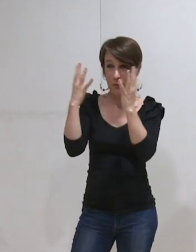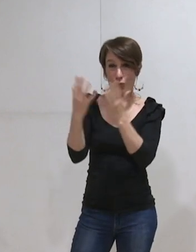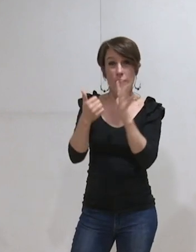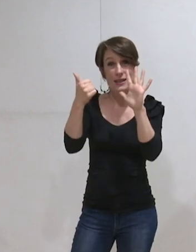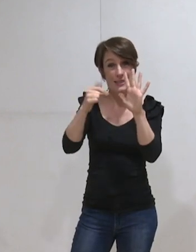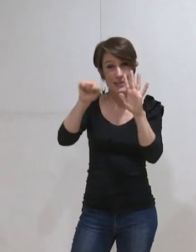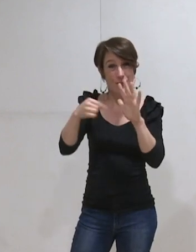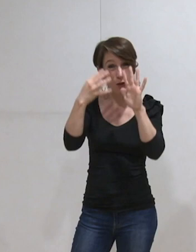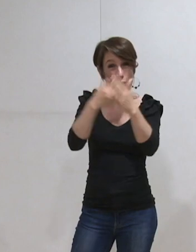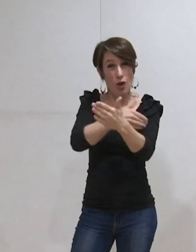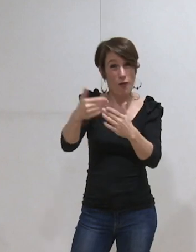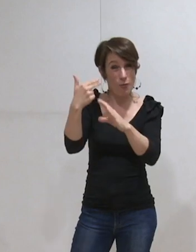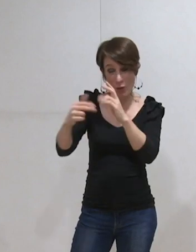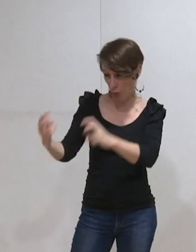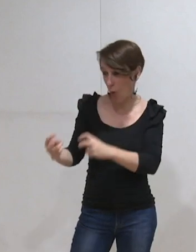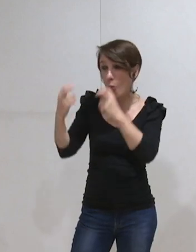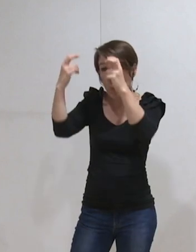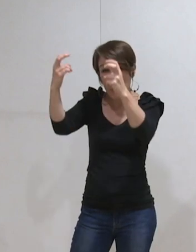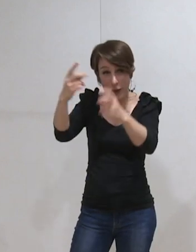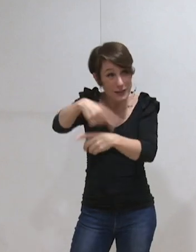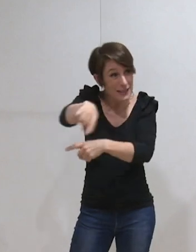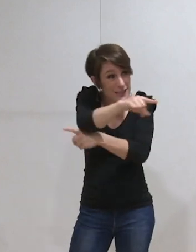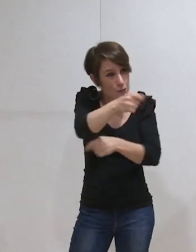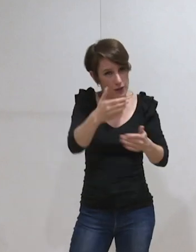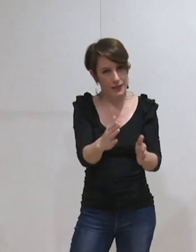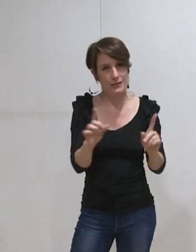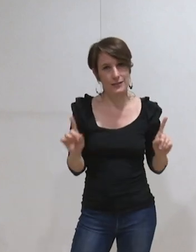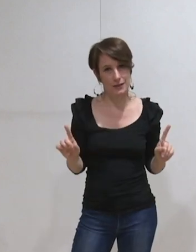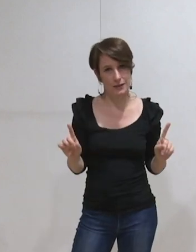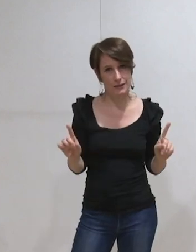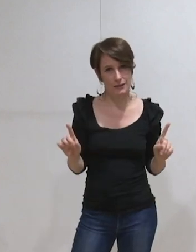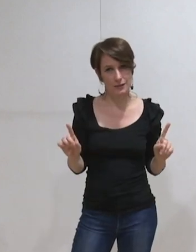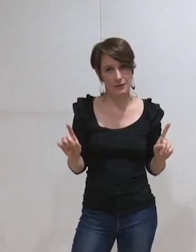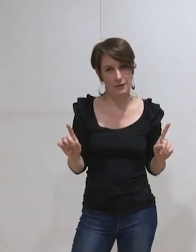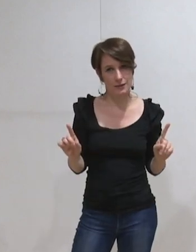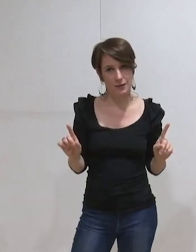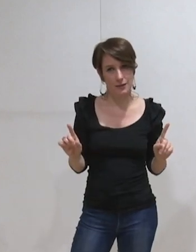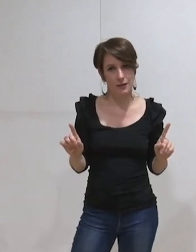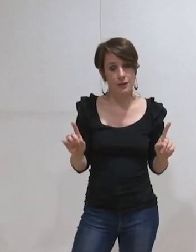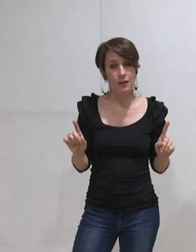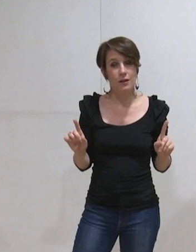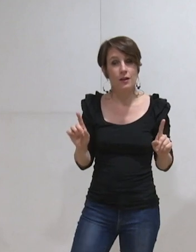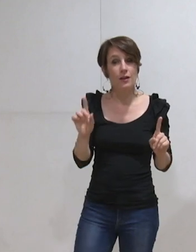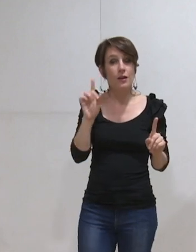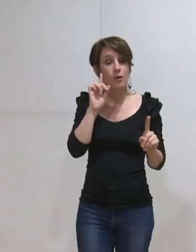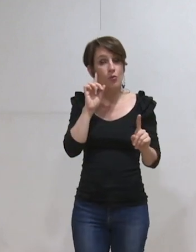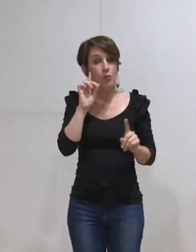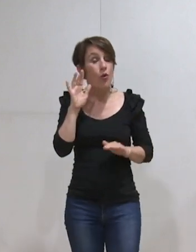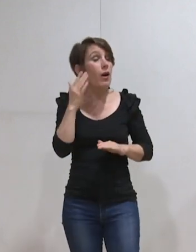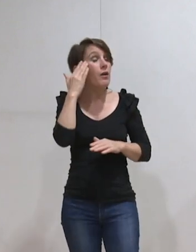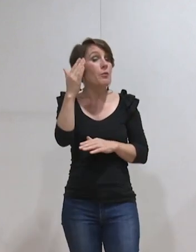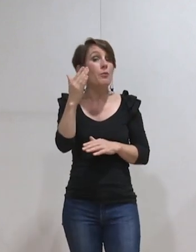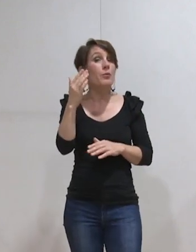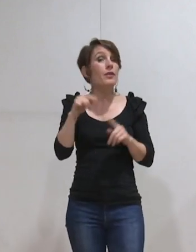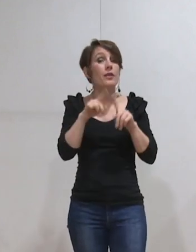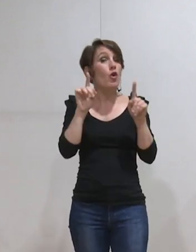d'euros et ça ce sont vos décisions sont vos décisions parce que si c'était parce que le budget n'était pas sincère il fallait aller devant